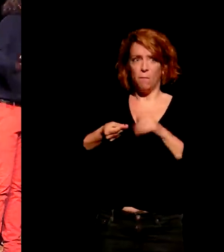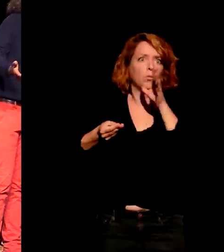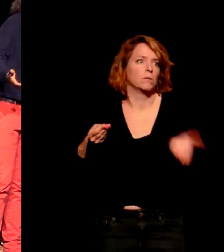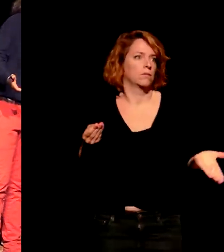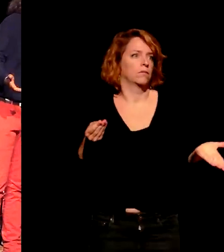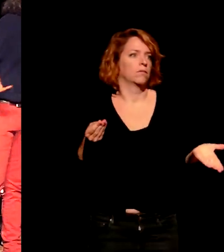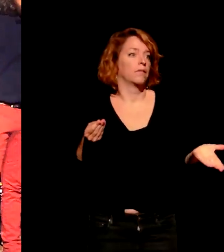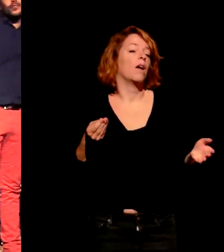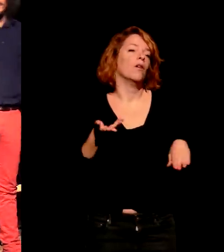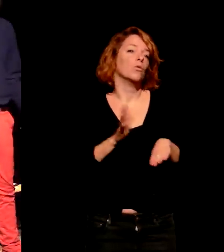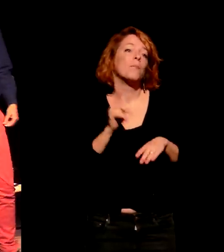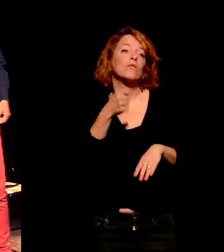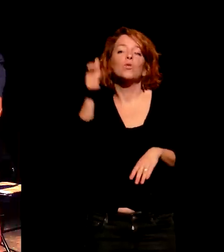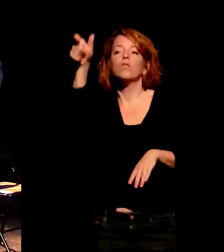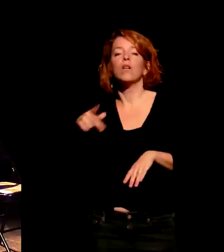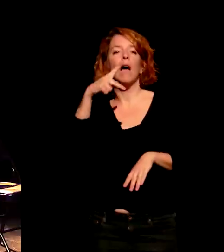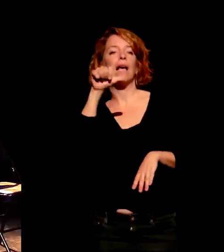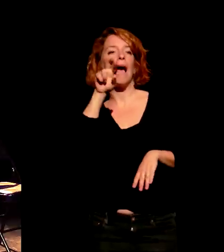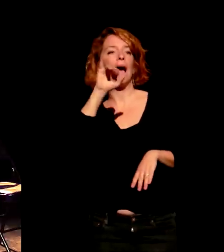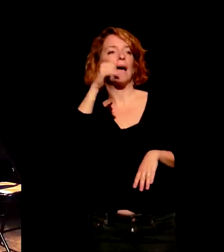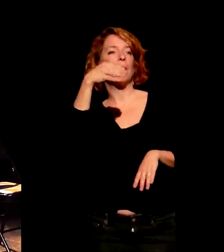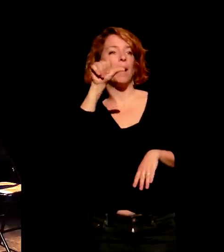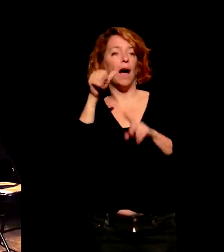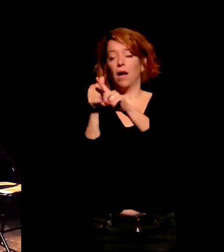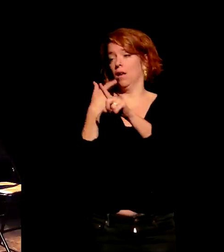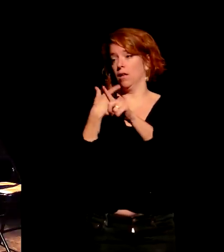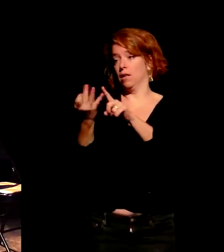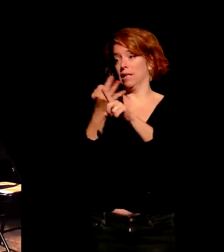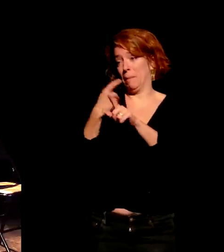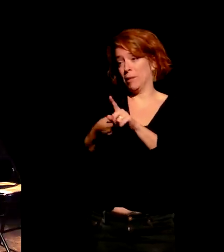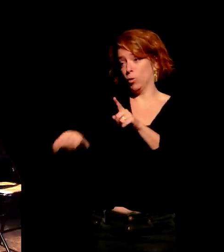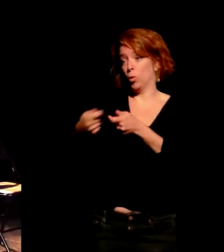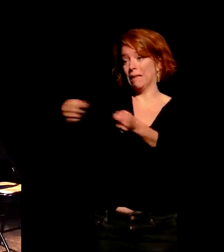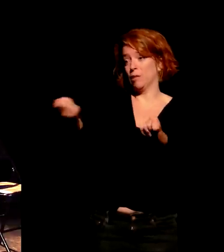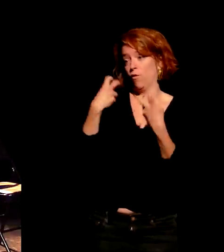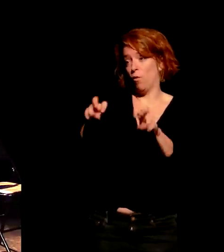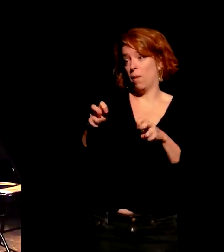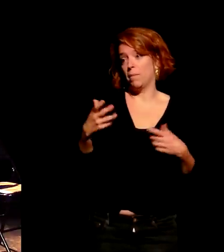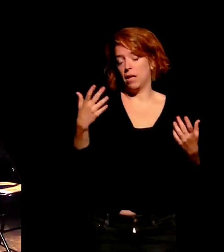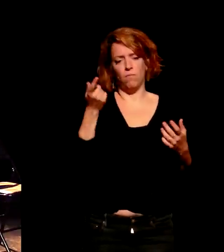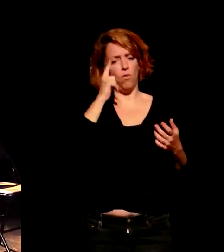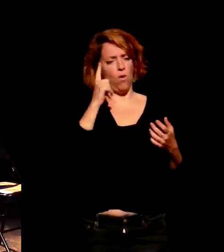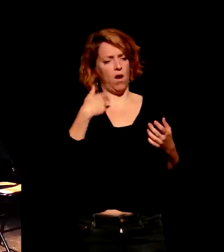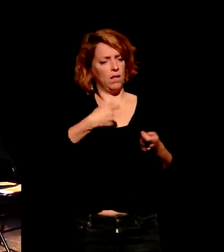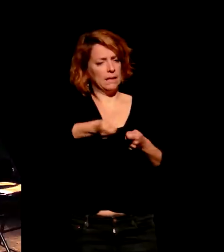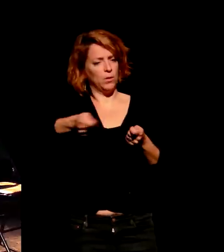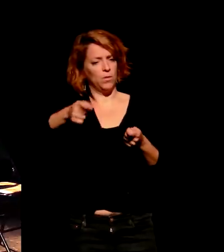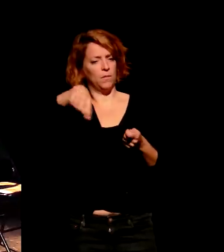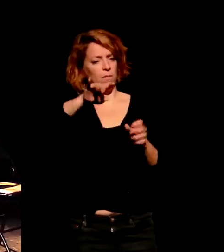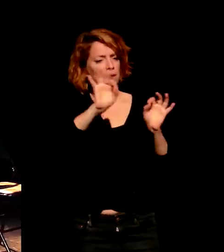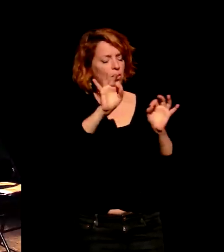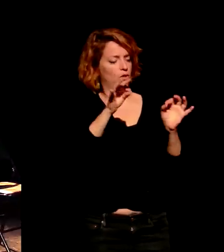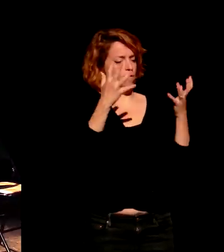Donc je me fous de sa gueule, évidemment que les gens veulent pas de ton tract. D'ailleurs, il faudra qu'on se pose la question pourquoi on continue à donner des tracts à des gens qui les veulent pas. C'est une autre question, il faudrait faire une